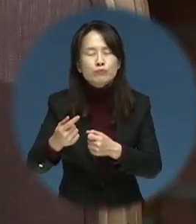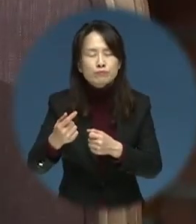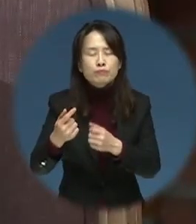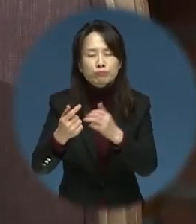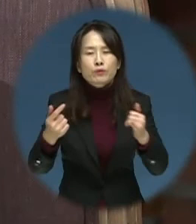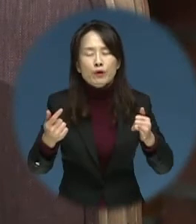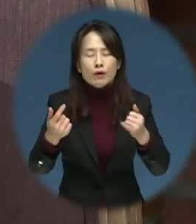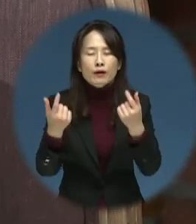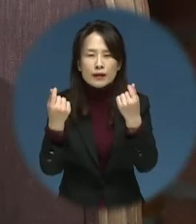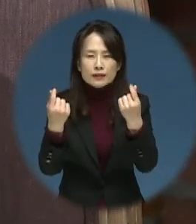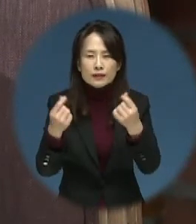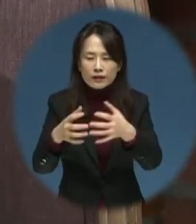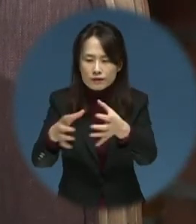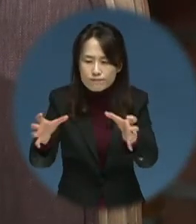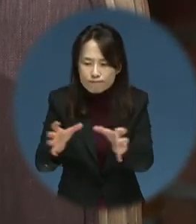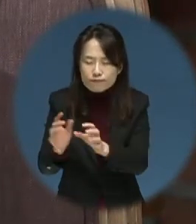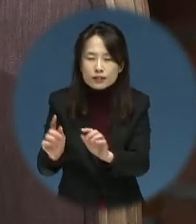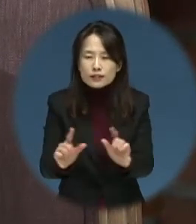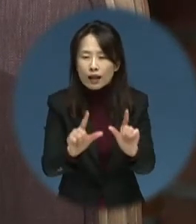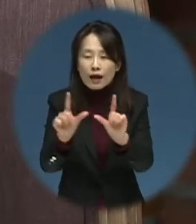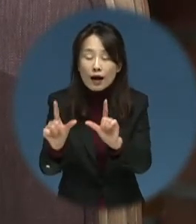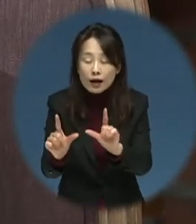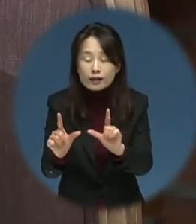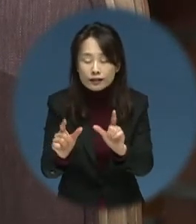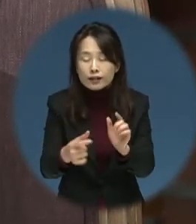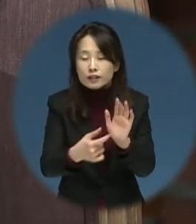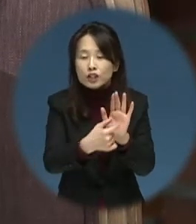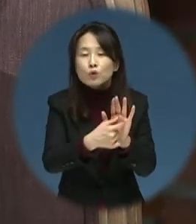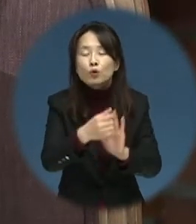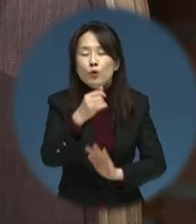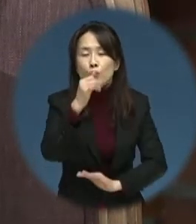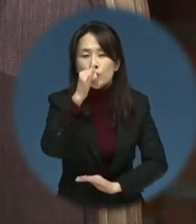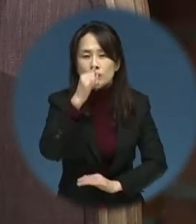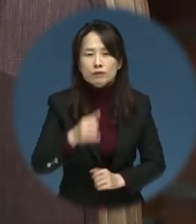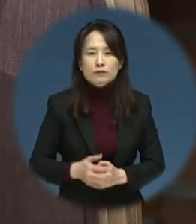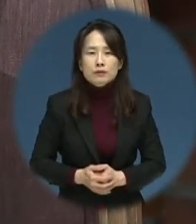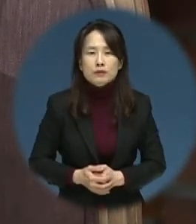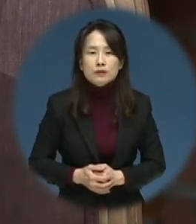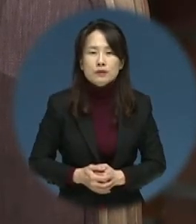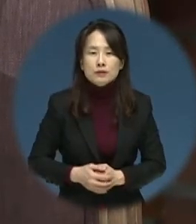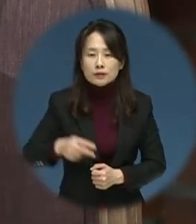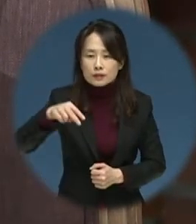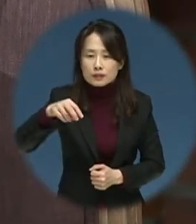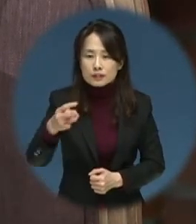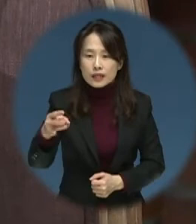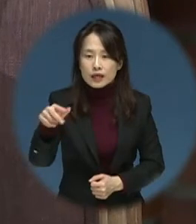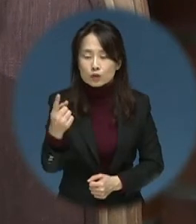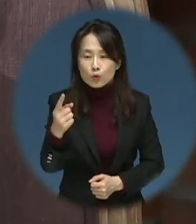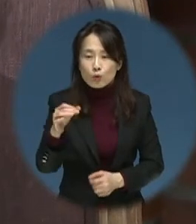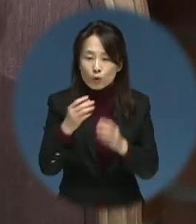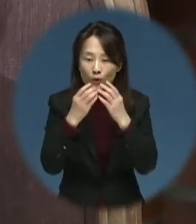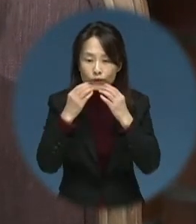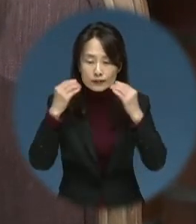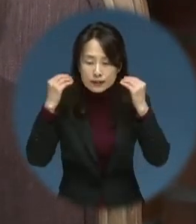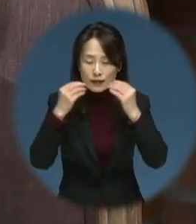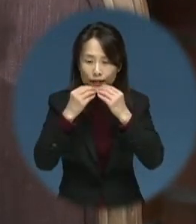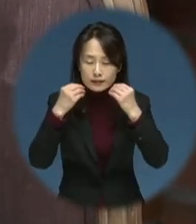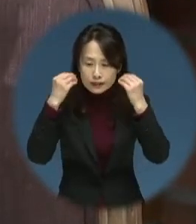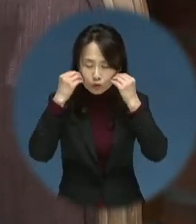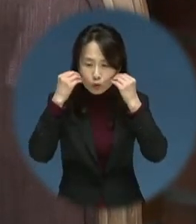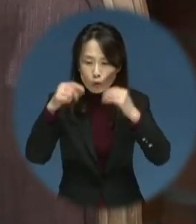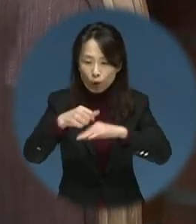따로 구성하고 살았다 그러니까요. 그래요. 그리고 이제 세종조 우리가 기록을 보면 세종의